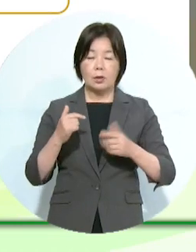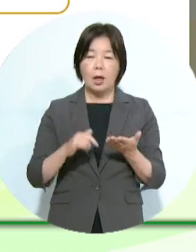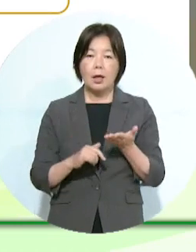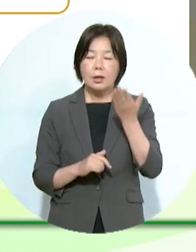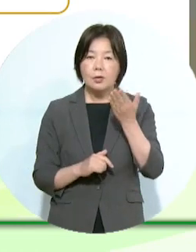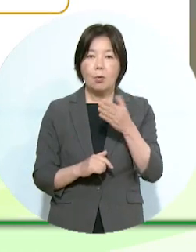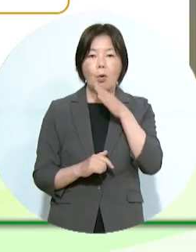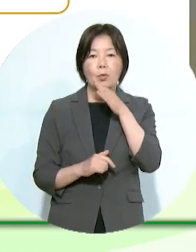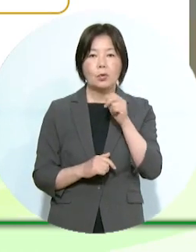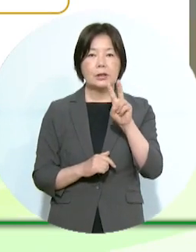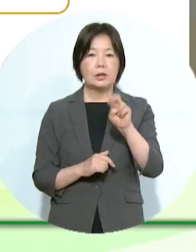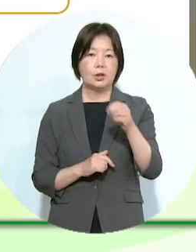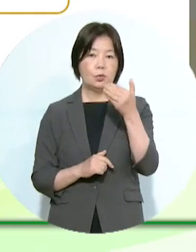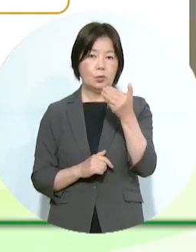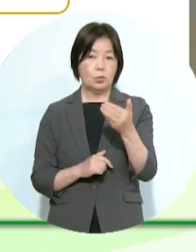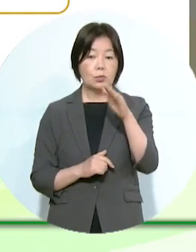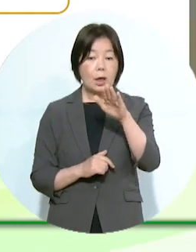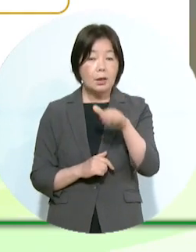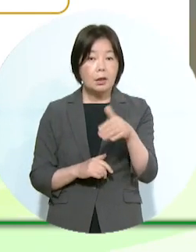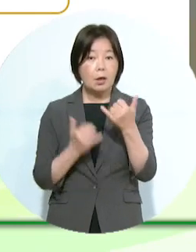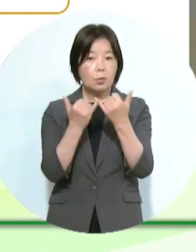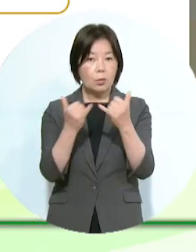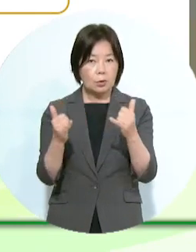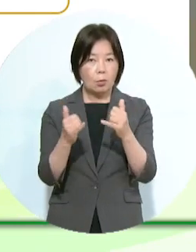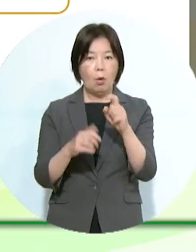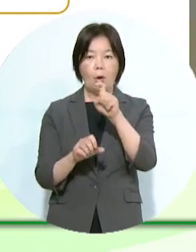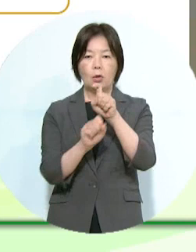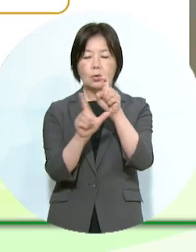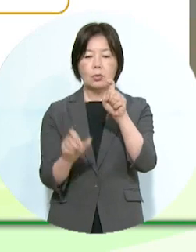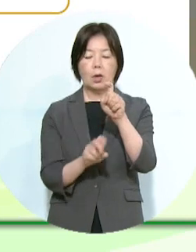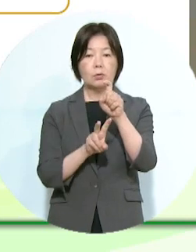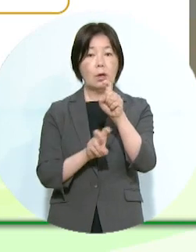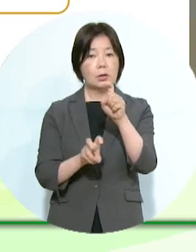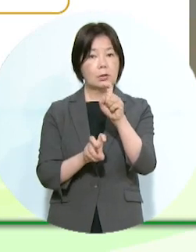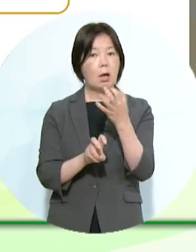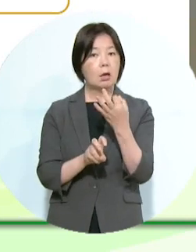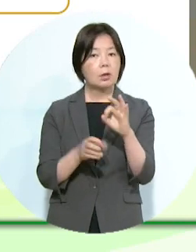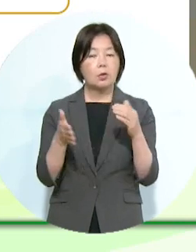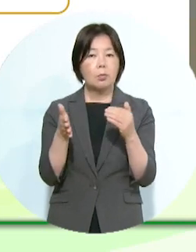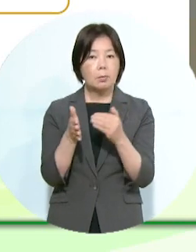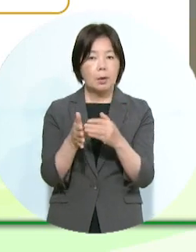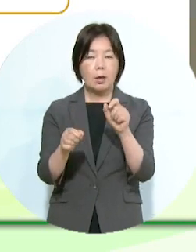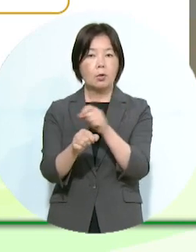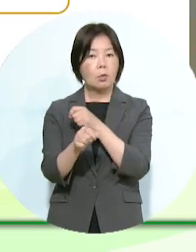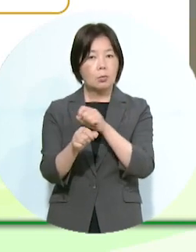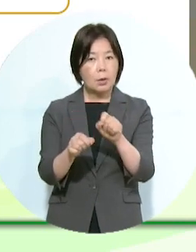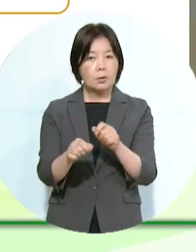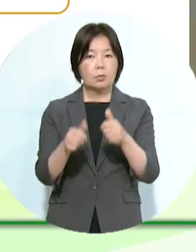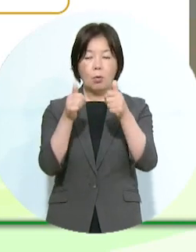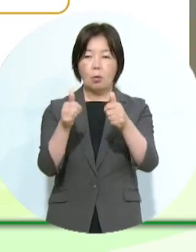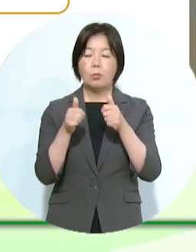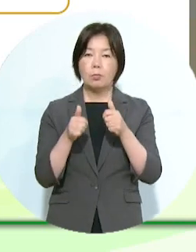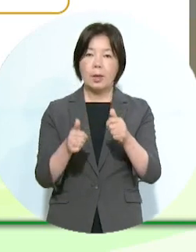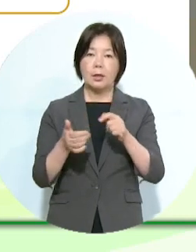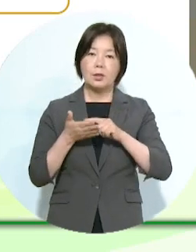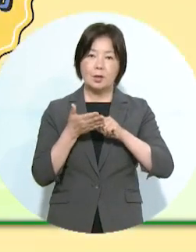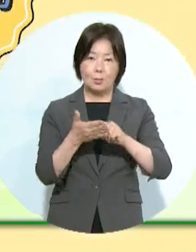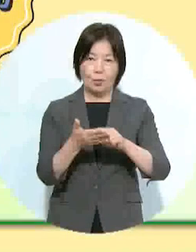人です。10月20日金曜日までに特設のホームページの応募フォームからご応募ください